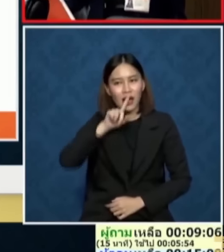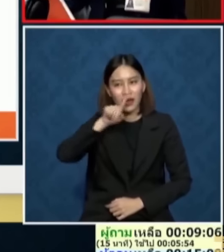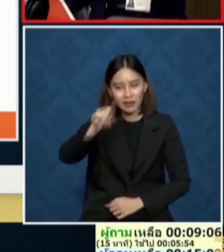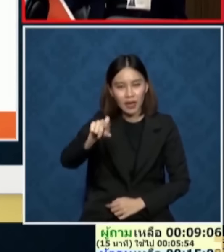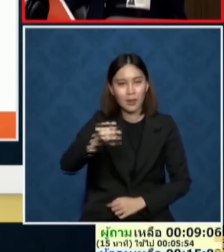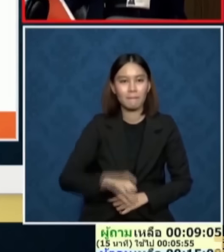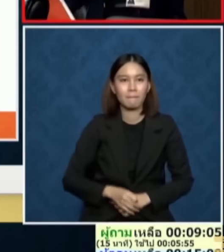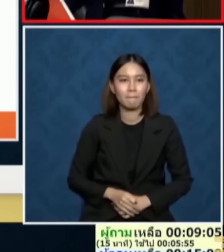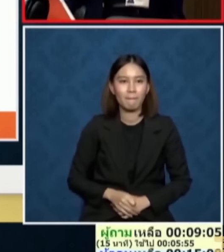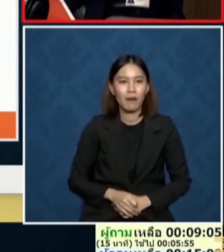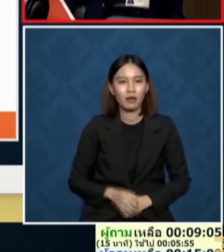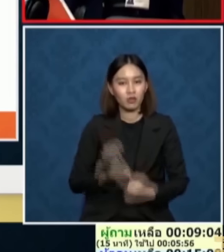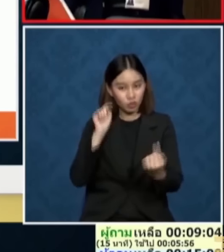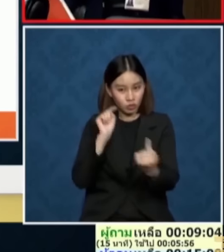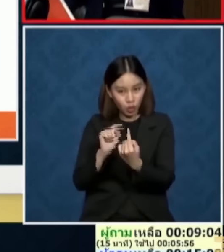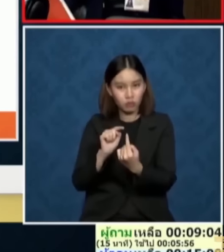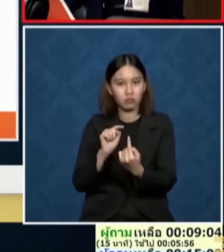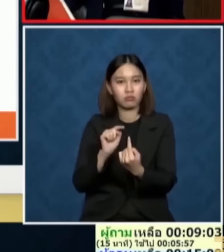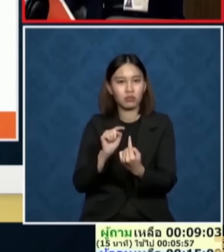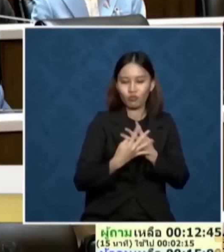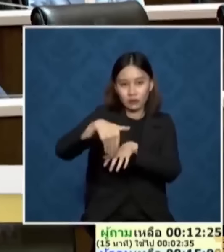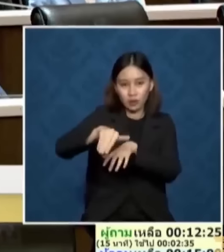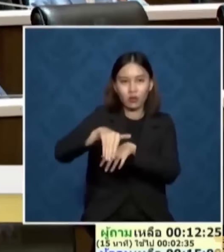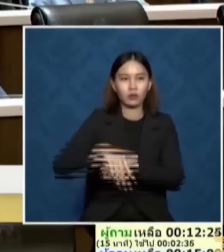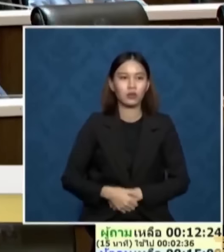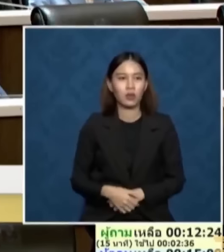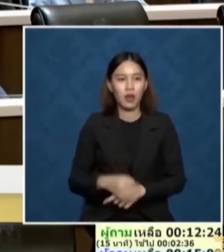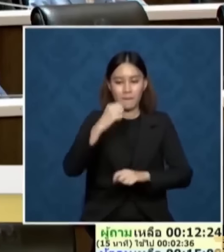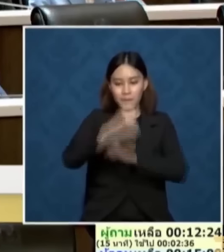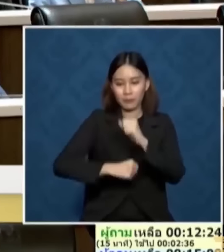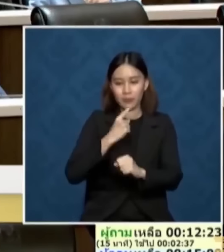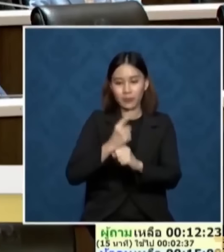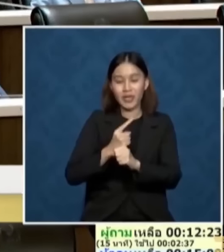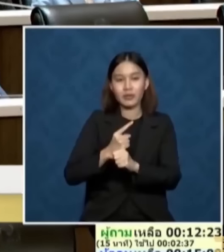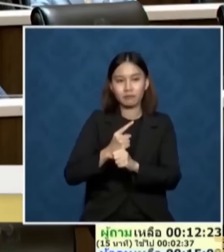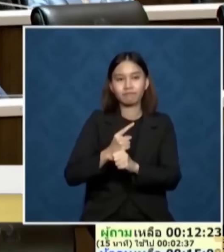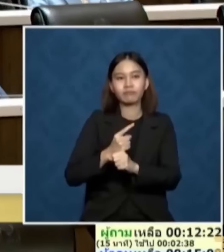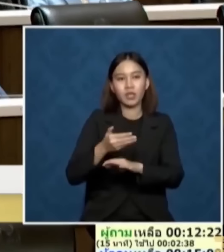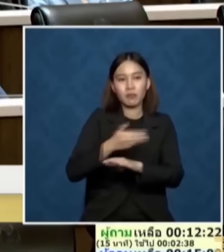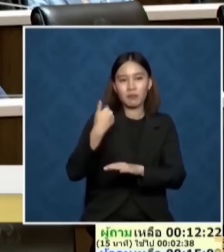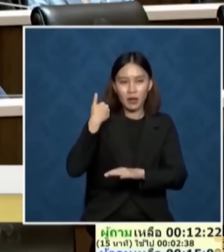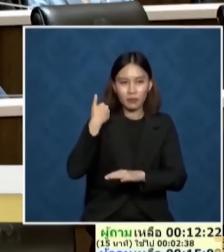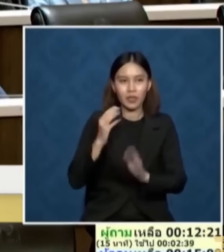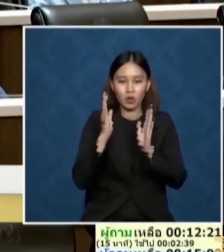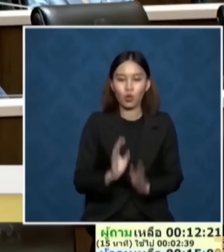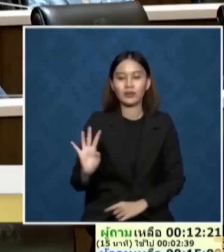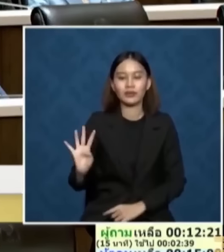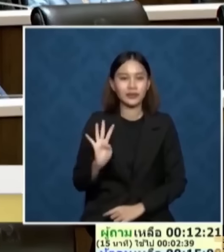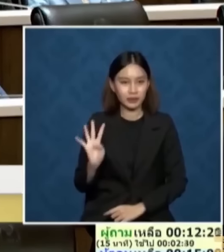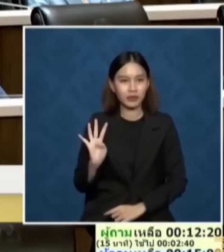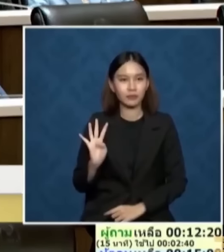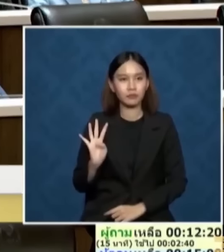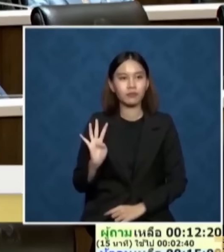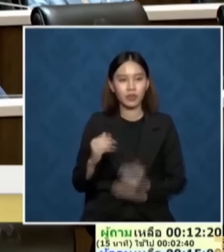ามนะคะว่ามีความเหมาะสมหรือความจำเป็นทางการในช่วง1ปีที่ผ่านมาค่ะมีเพียงแค่ผู้ต้องขัง4คนเท่านั้นนะคะ